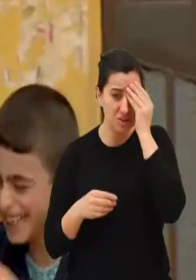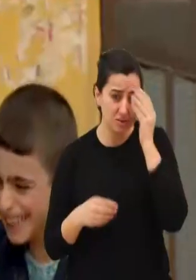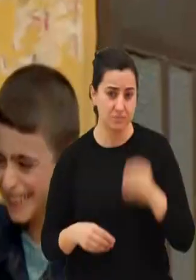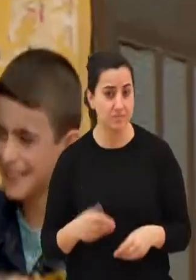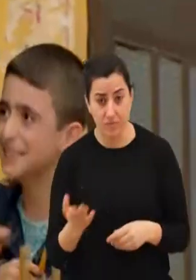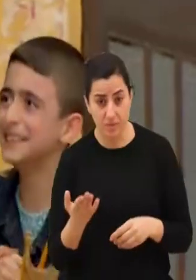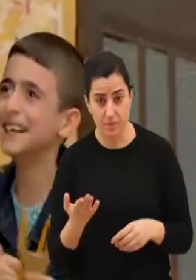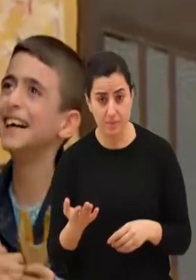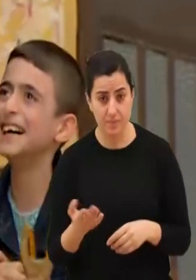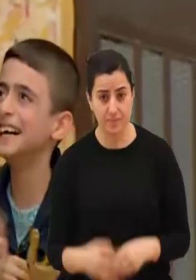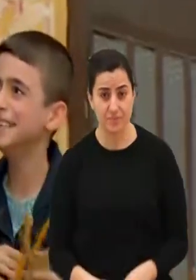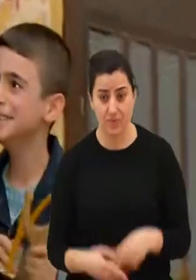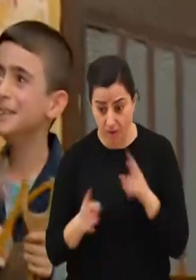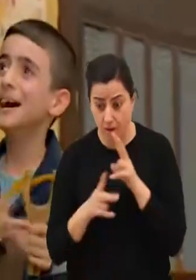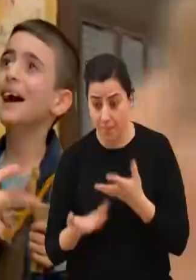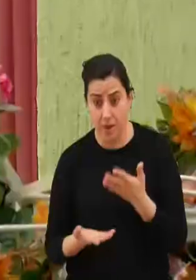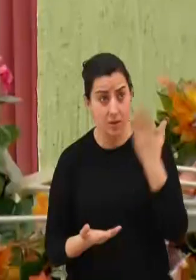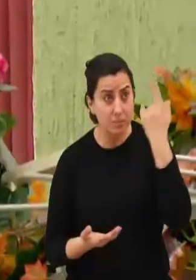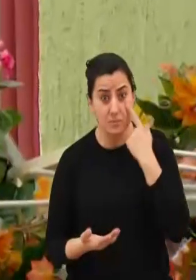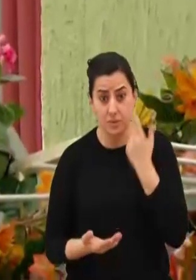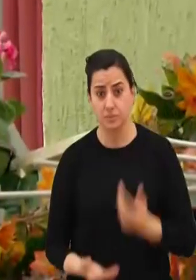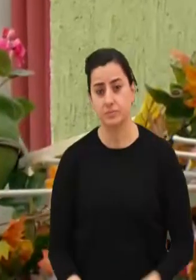gözüm gitti. Ne gülüyorsunuz? Bak sakatlık oldu.